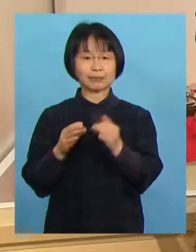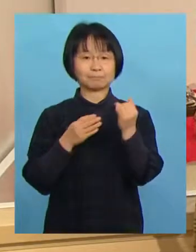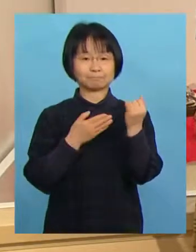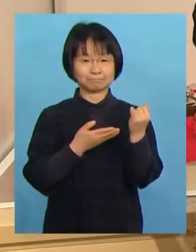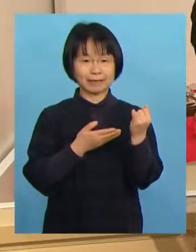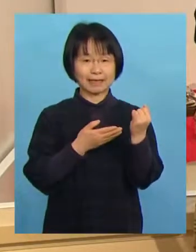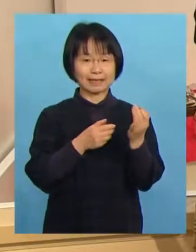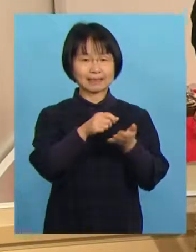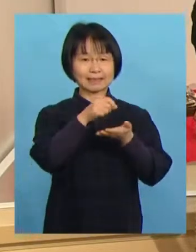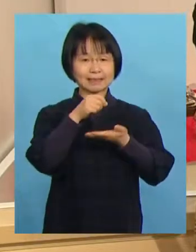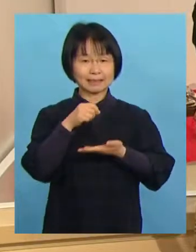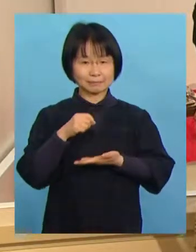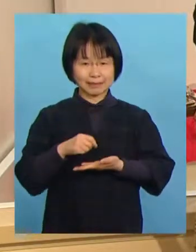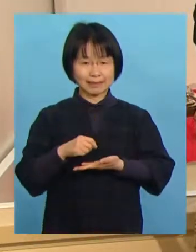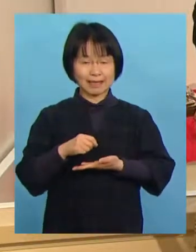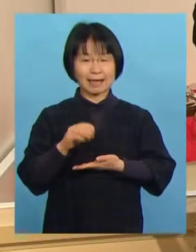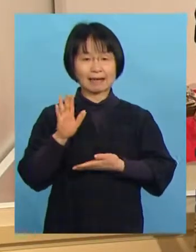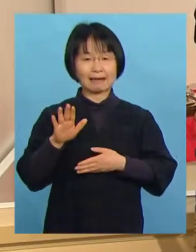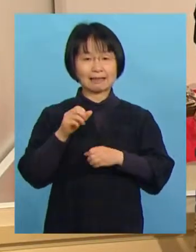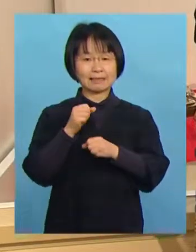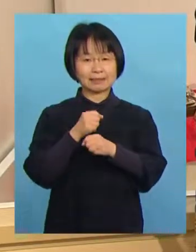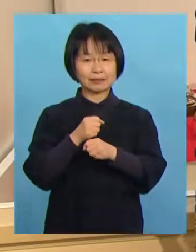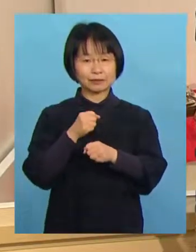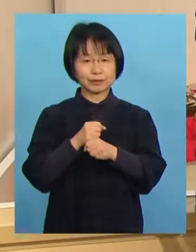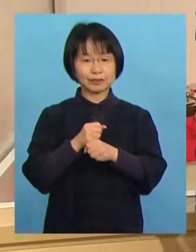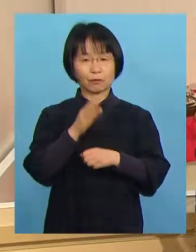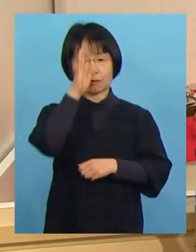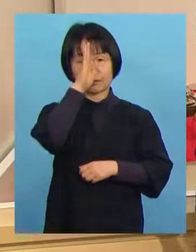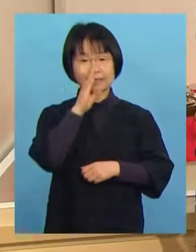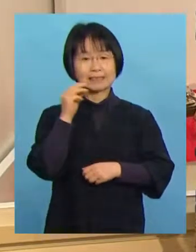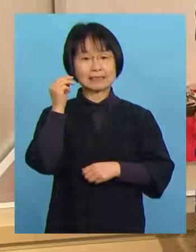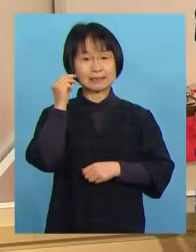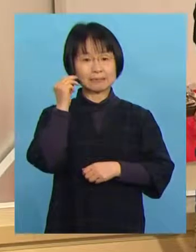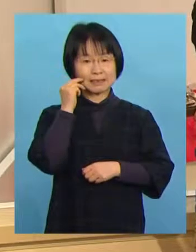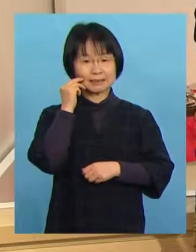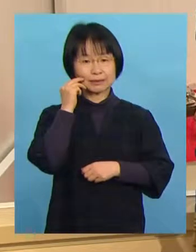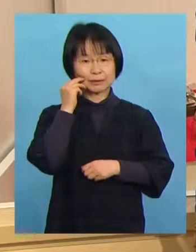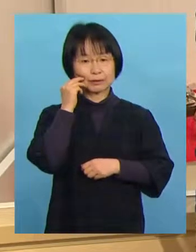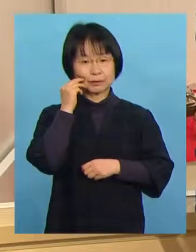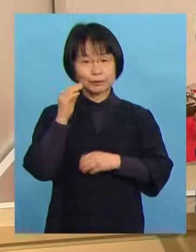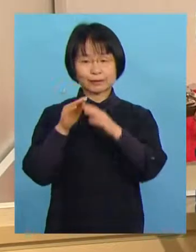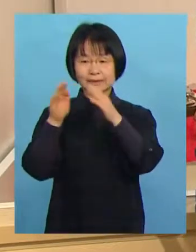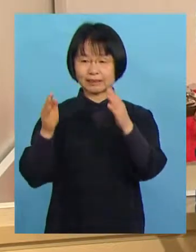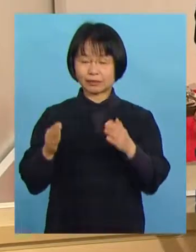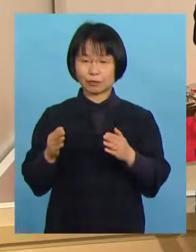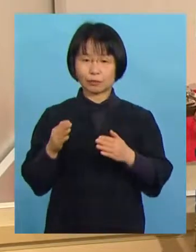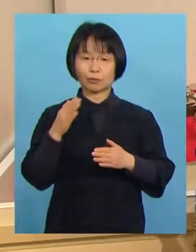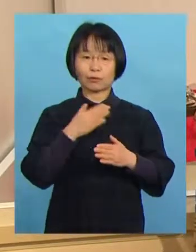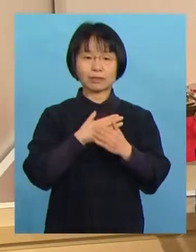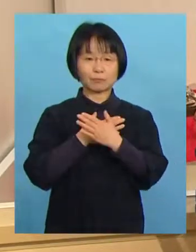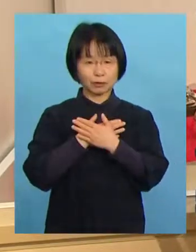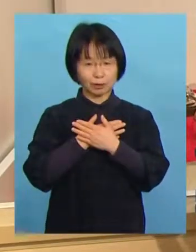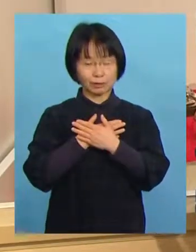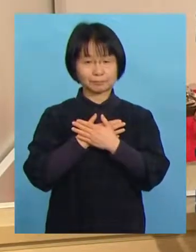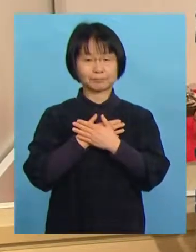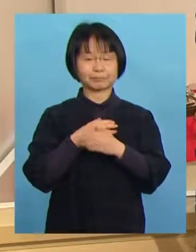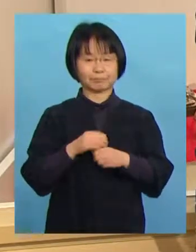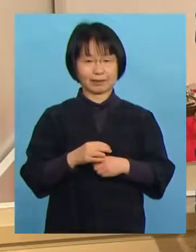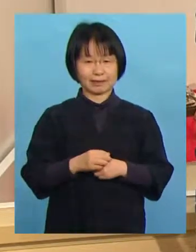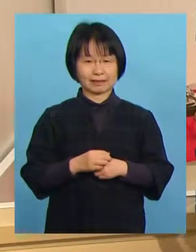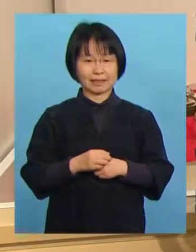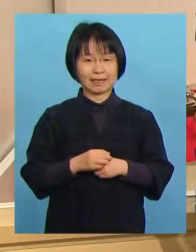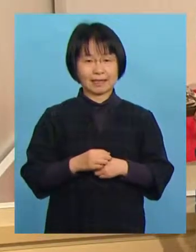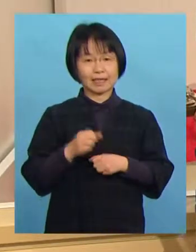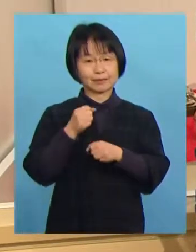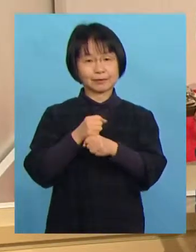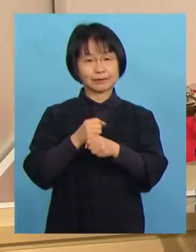いただきました手作りされた市松人形の小さな着物とか創作人形そして細工物なん